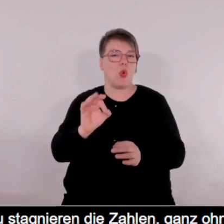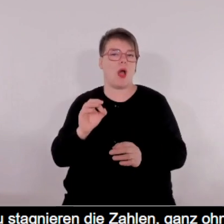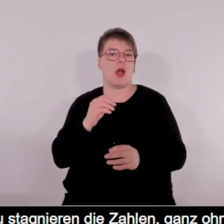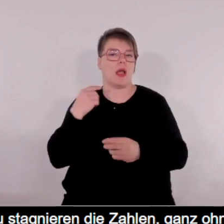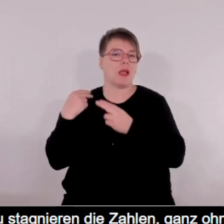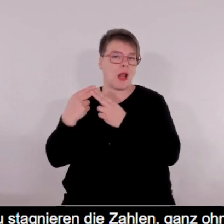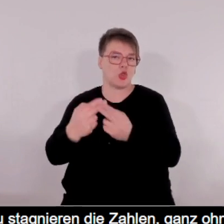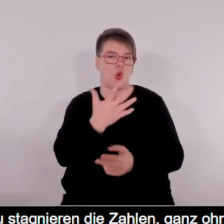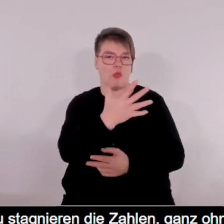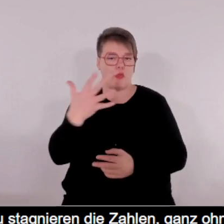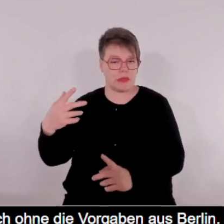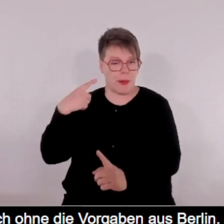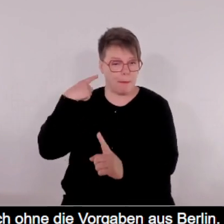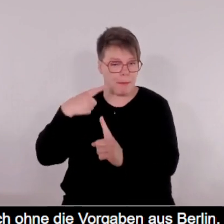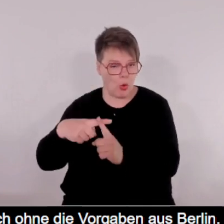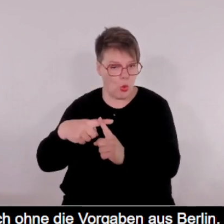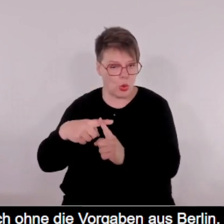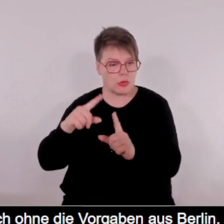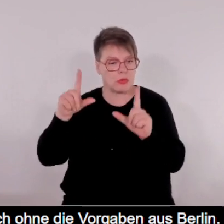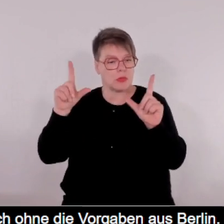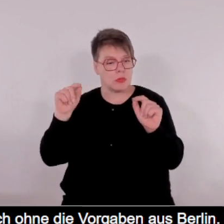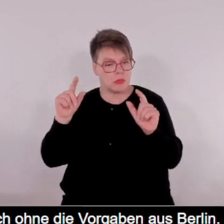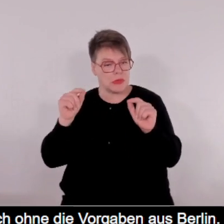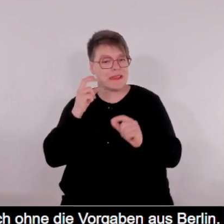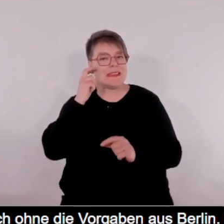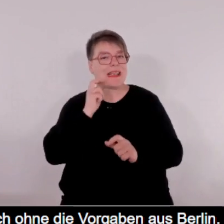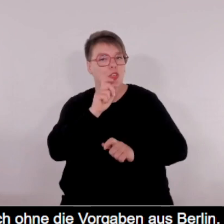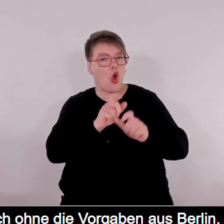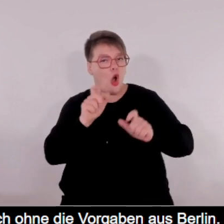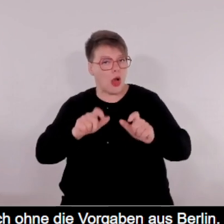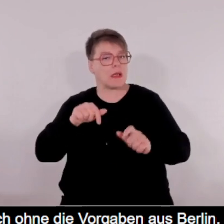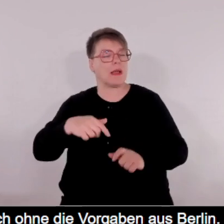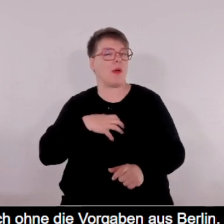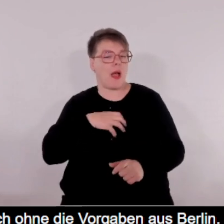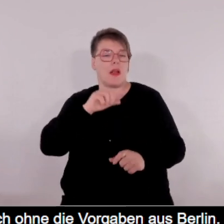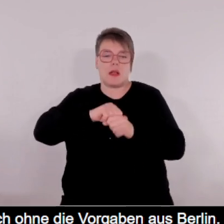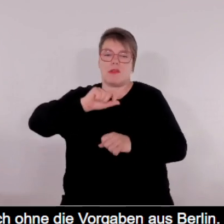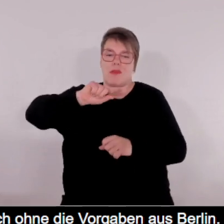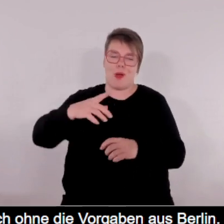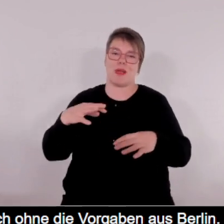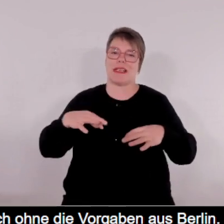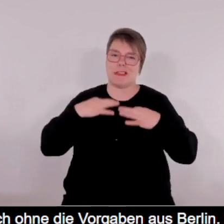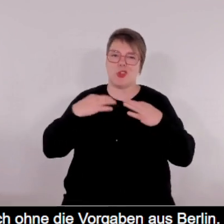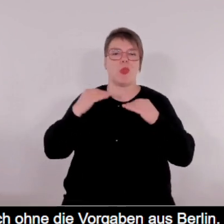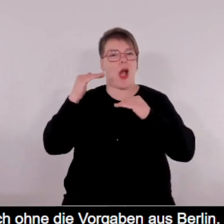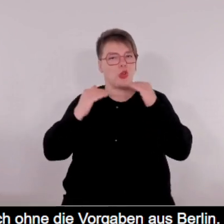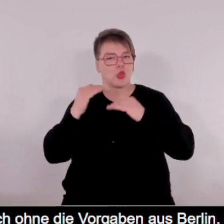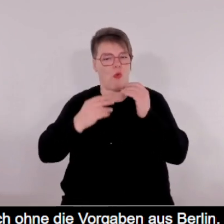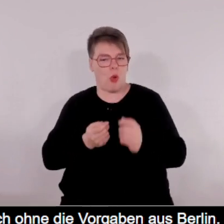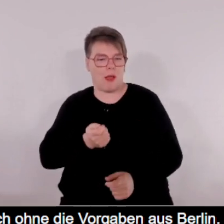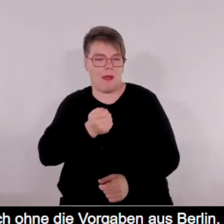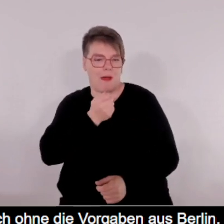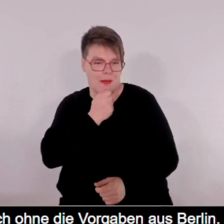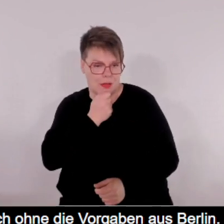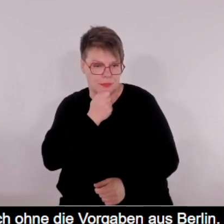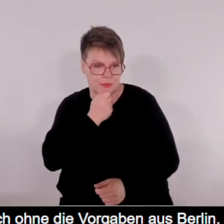und weil ich schon so viel über Ausbildung und Bewusstseinsbildung gesprochen habe, möchte ich nur noch mal dazu sagen, dass wir Frauen und